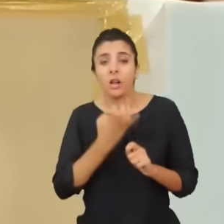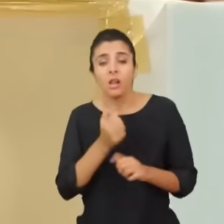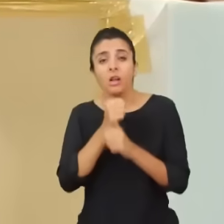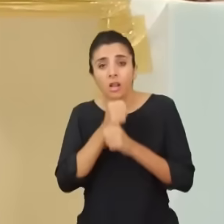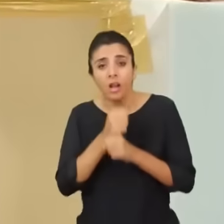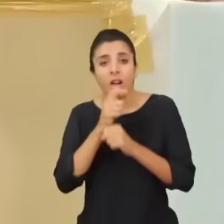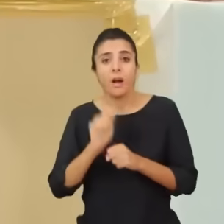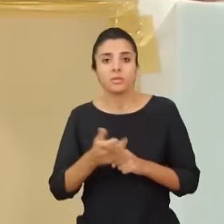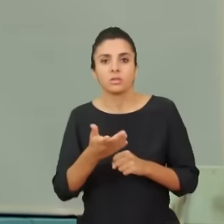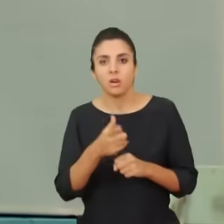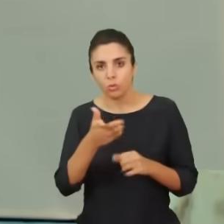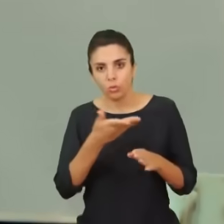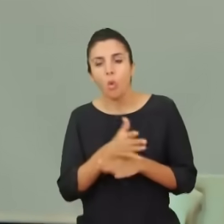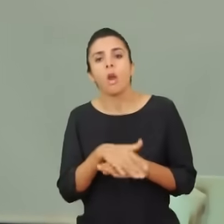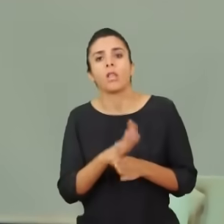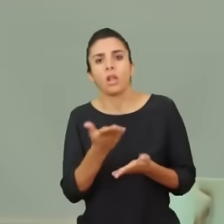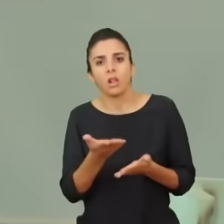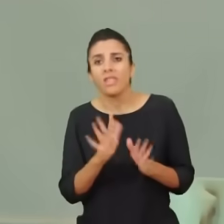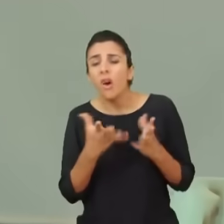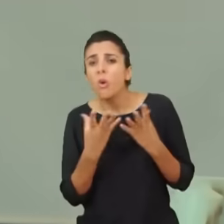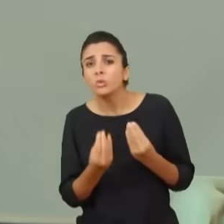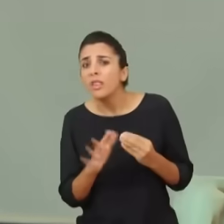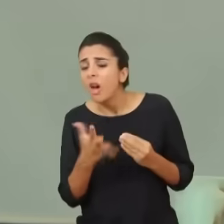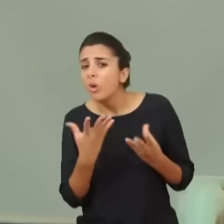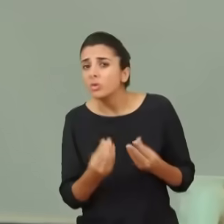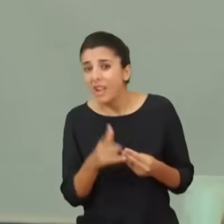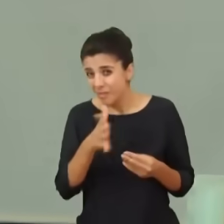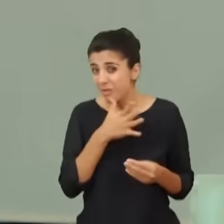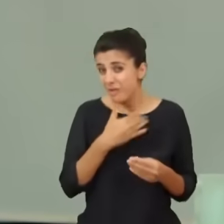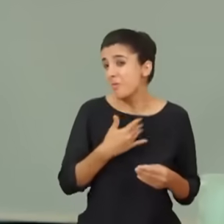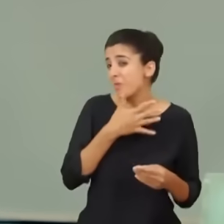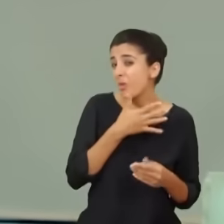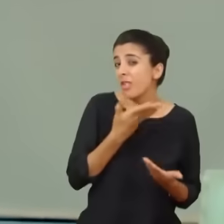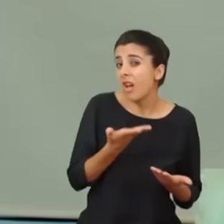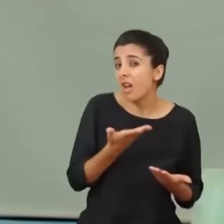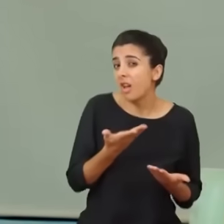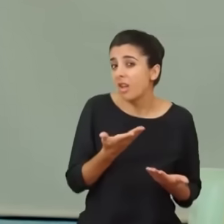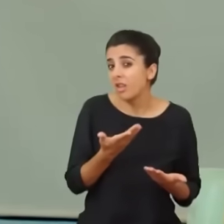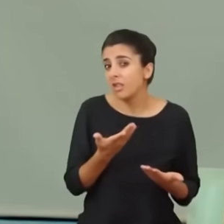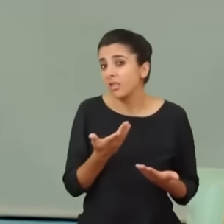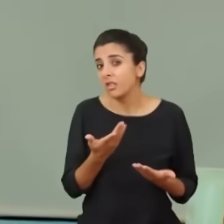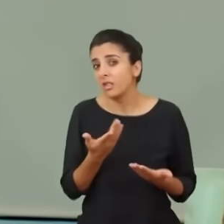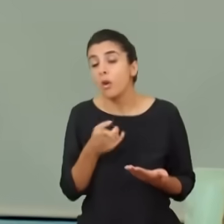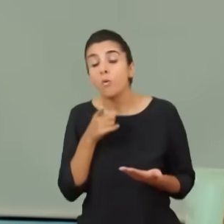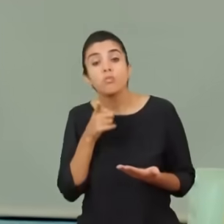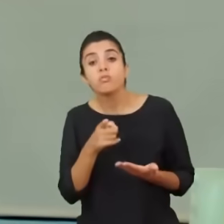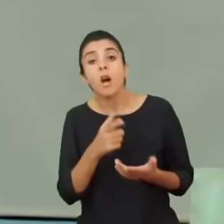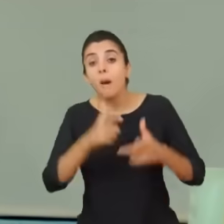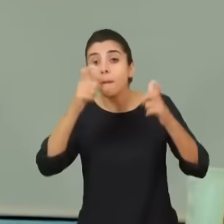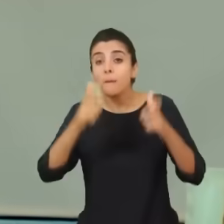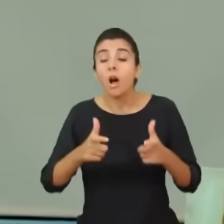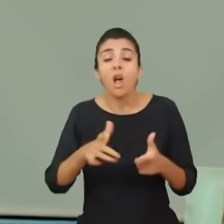İşte abi bu böyle olmaz ki. Nasıl olur koçum? Nasıl olur ya? Sen biliyorsun, ben biliyorum. Allah Allah. Bu mahallede